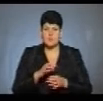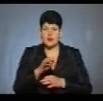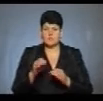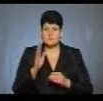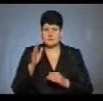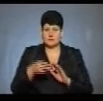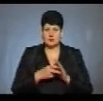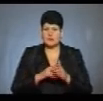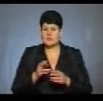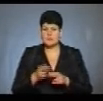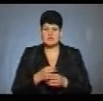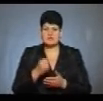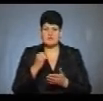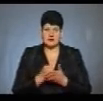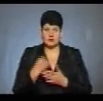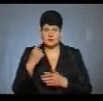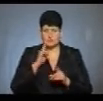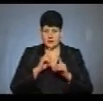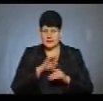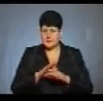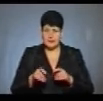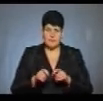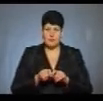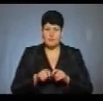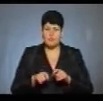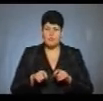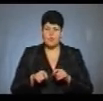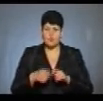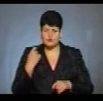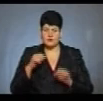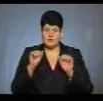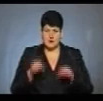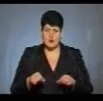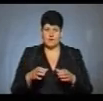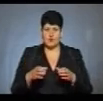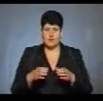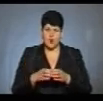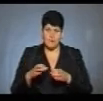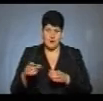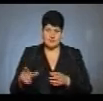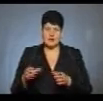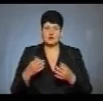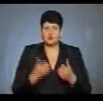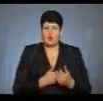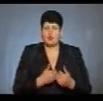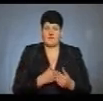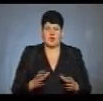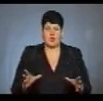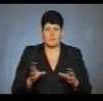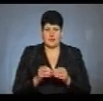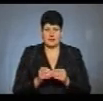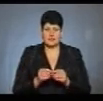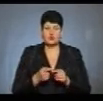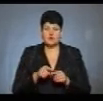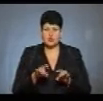без схвалення облрадою і не порушувати право громад на добровільне об'єднання. Його зачитав голова обласної ради Віктор Овчарук. До